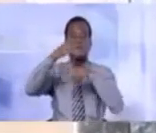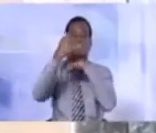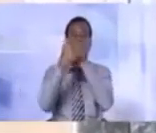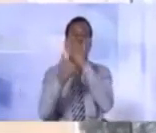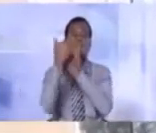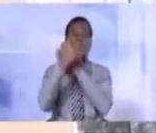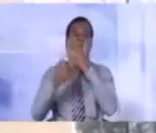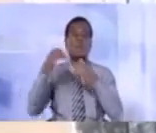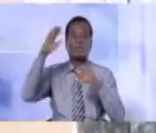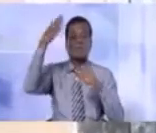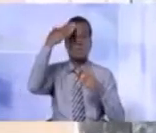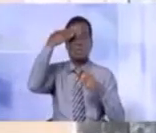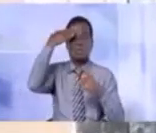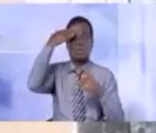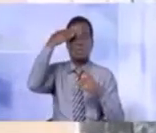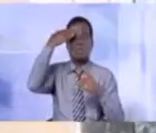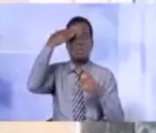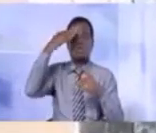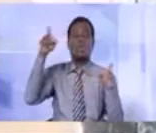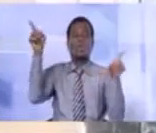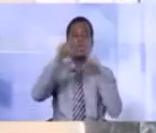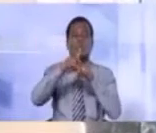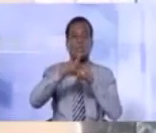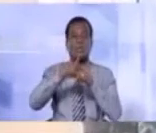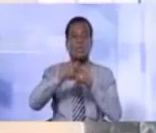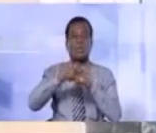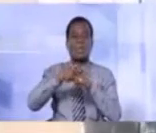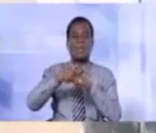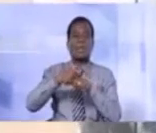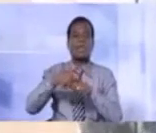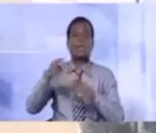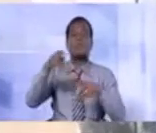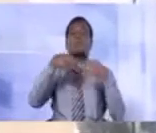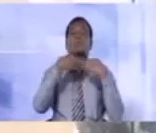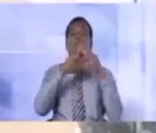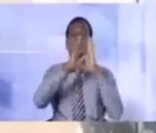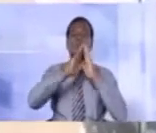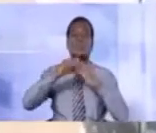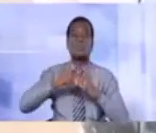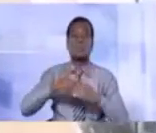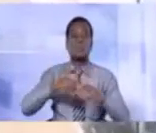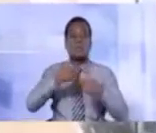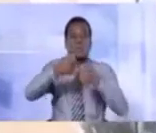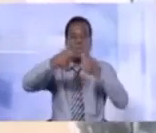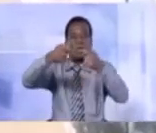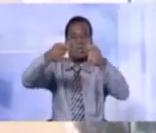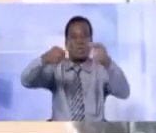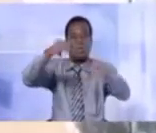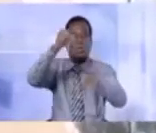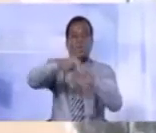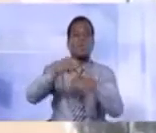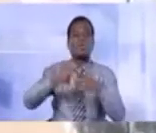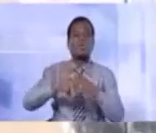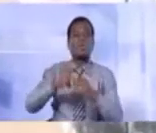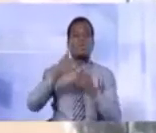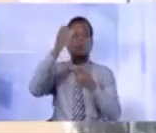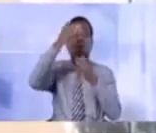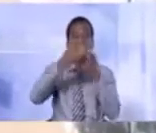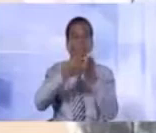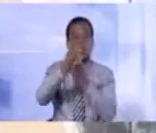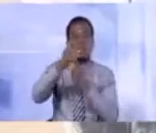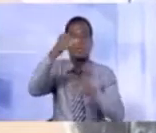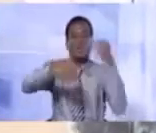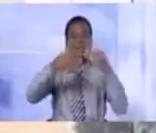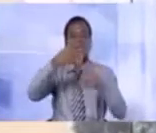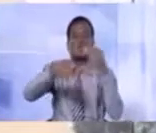a connu aussi le commandant nous l'accélération des procédures judiciaires